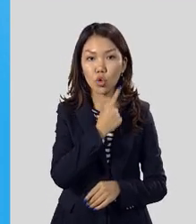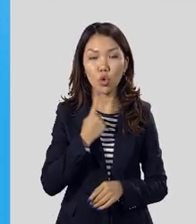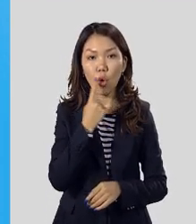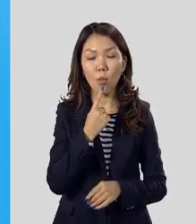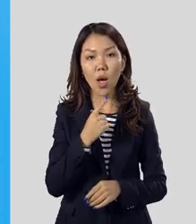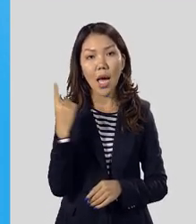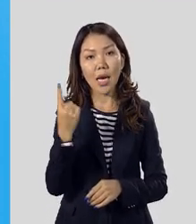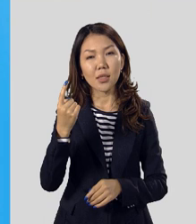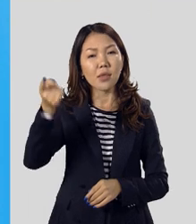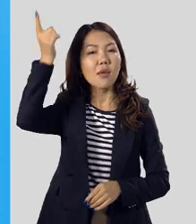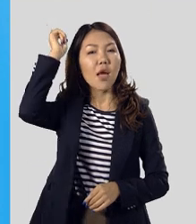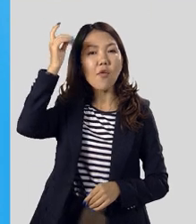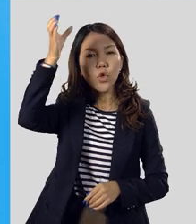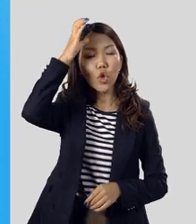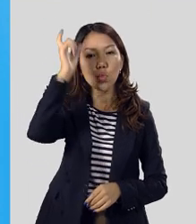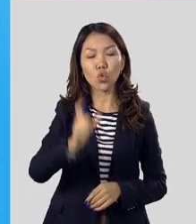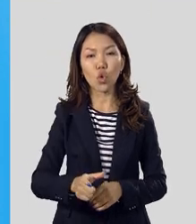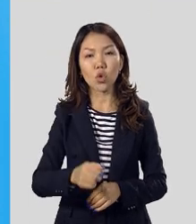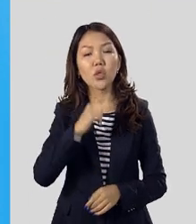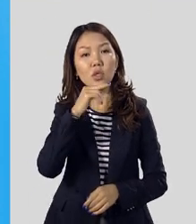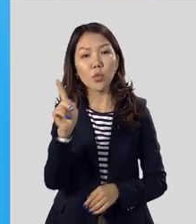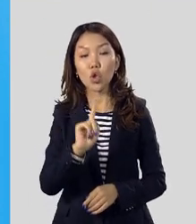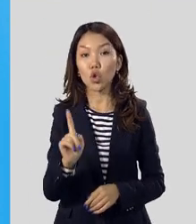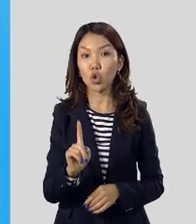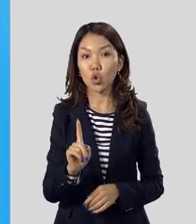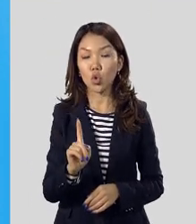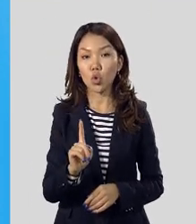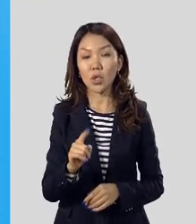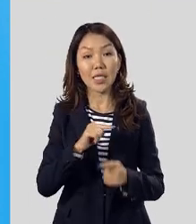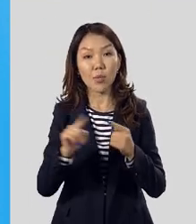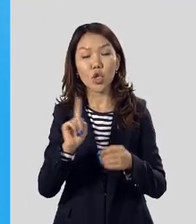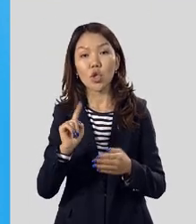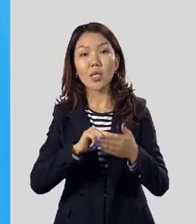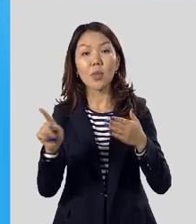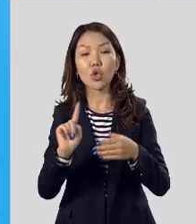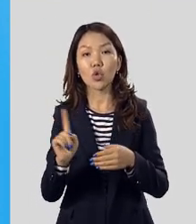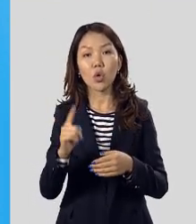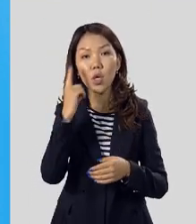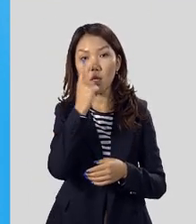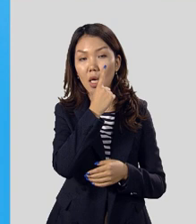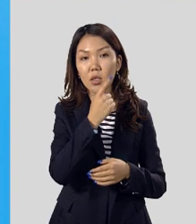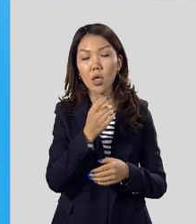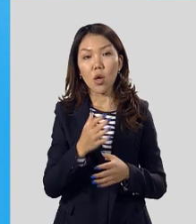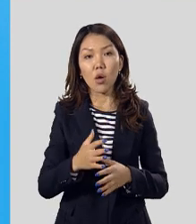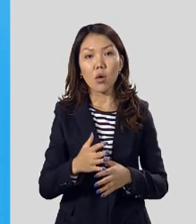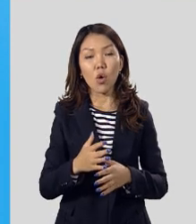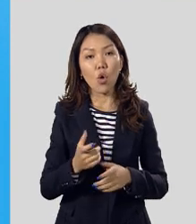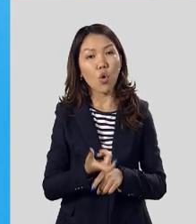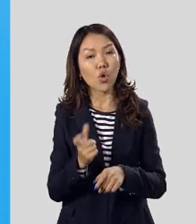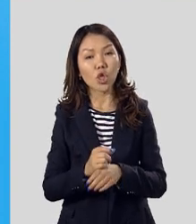ученый заметил, что глаза – более надежный свидетель, чем уши.